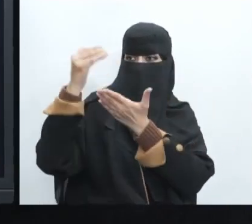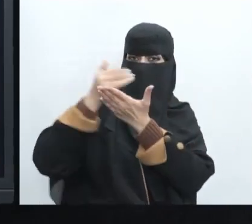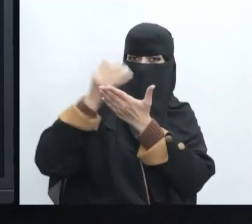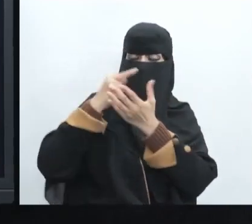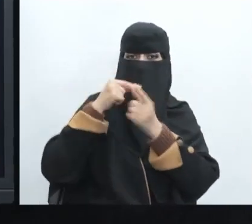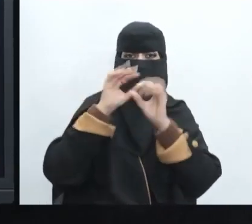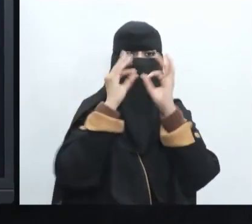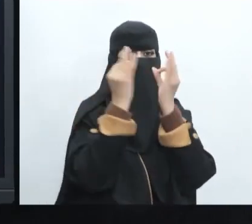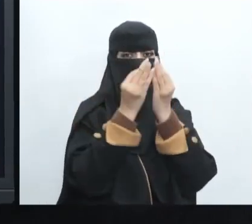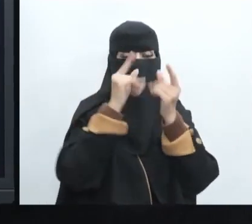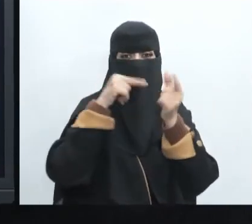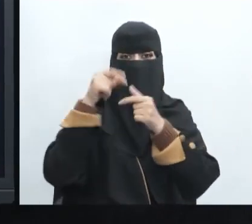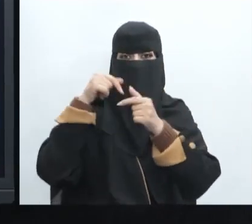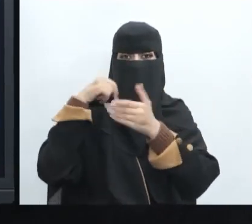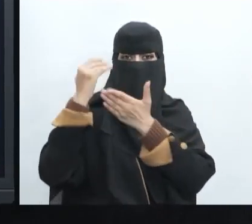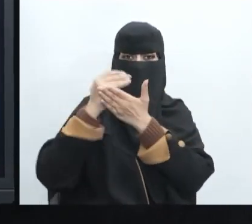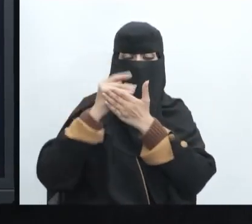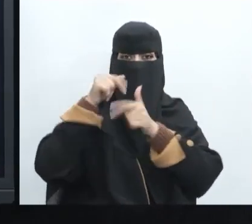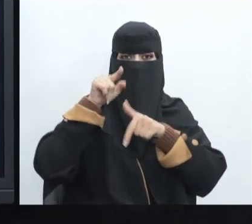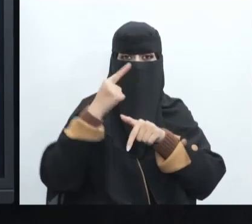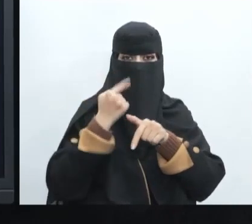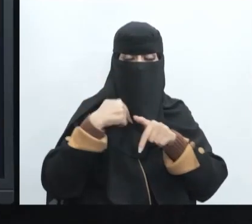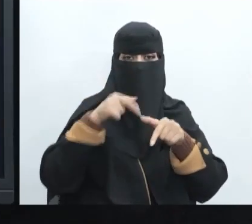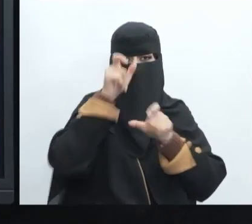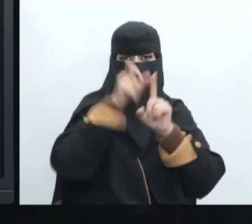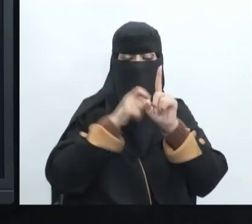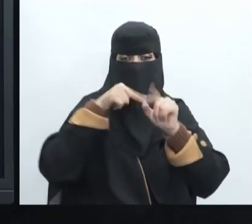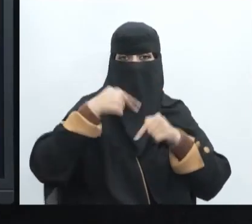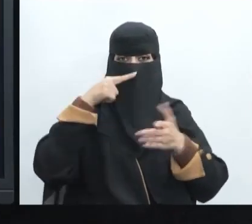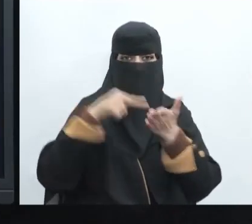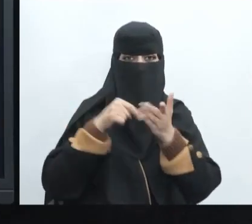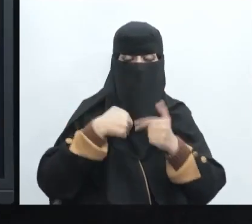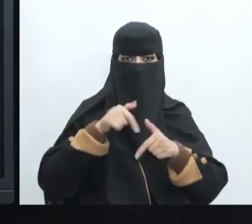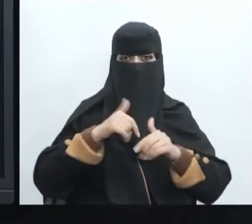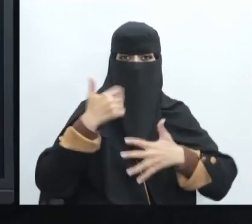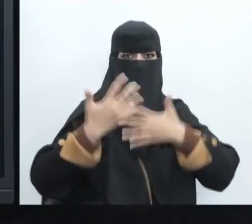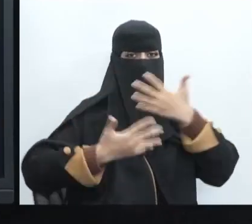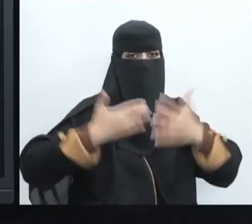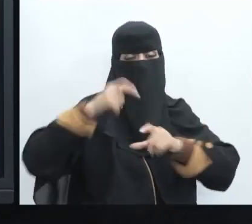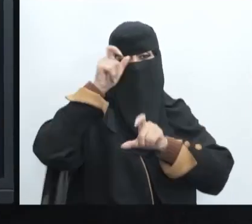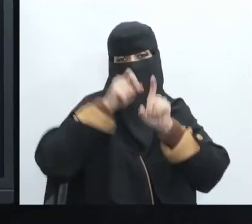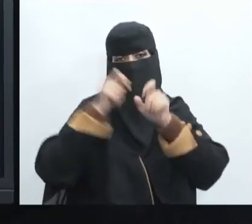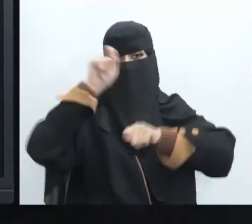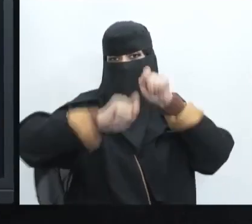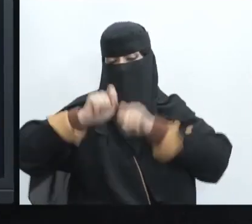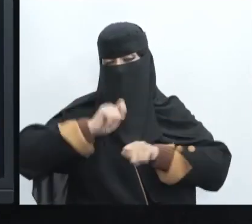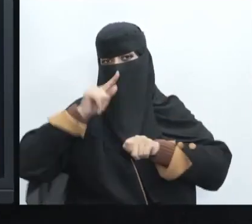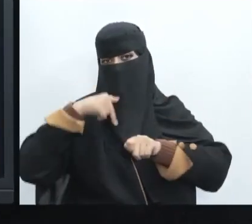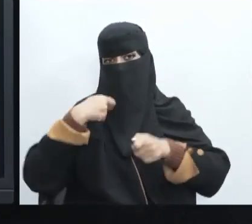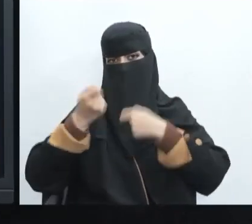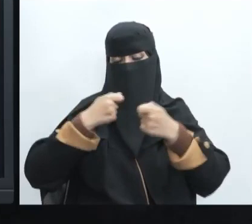والاجتماع بين الاقتصادي والانسان كما تعلمون ان النشاط البشري هو عمليه